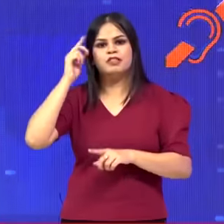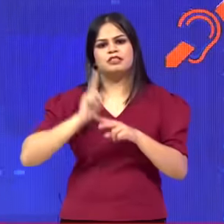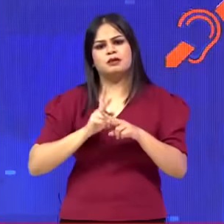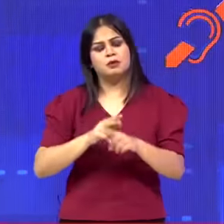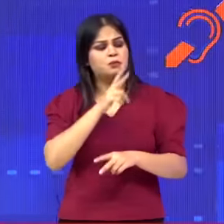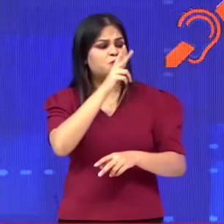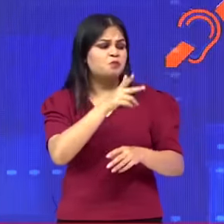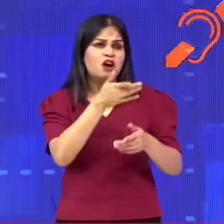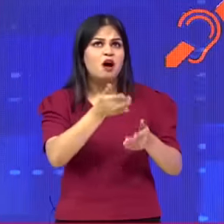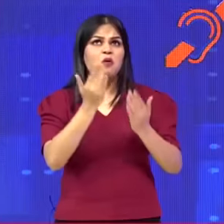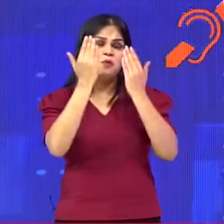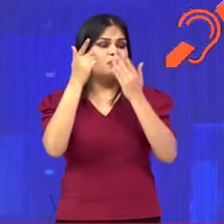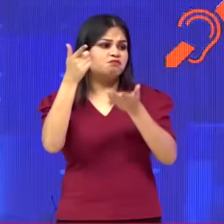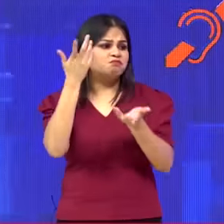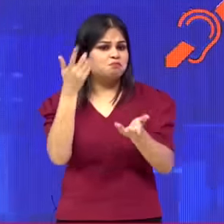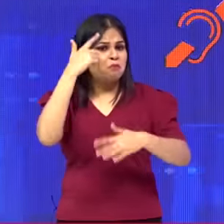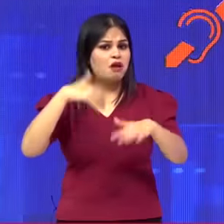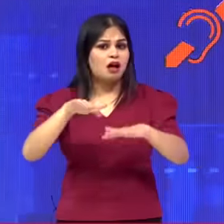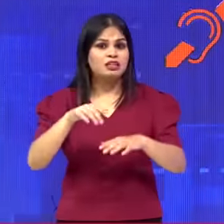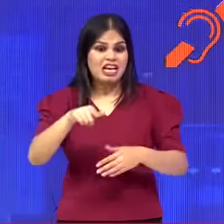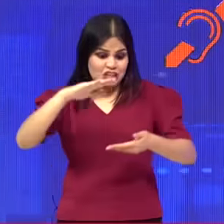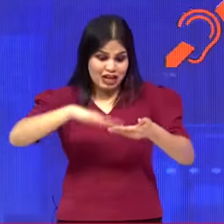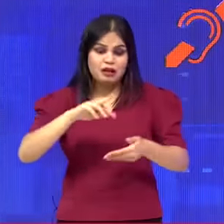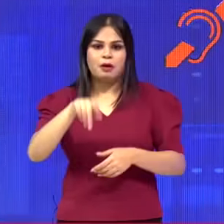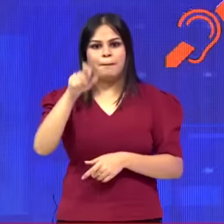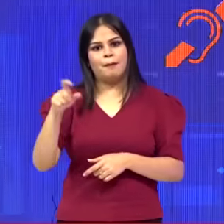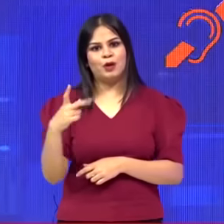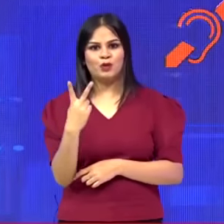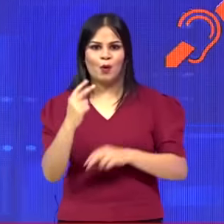वाला चाहेगा सर. इसमें दो लोगों की जरूरत पड़ती है शादी में.